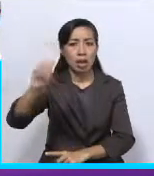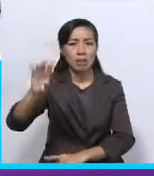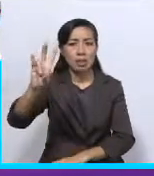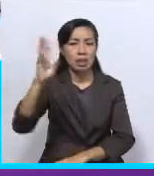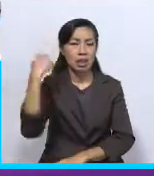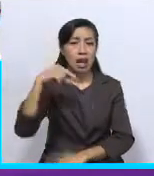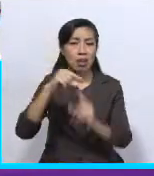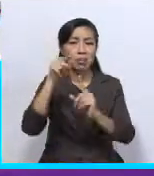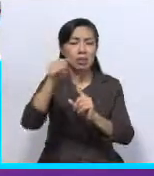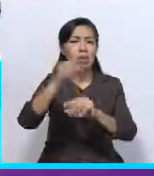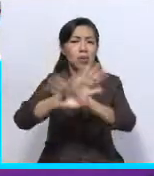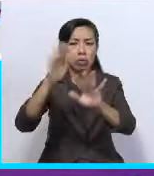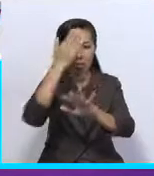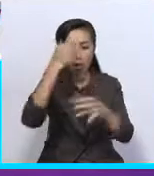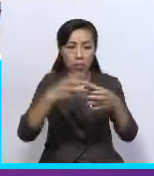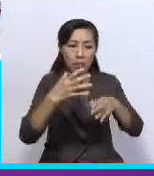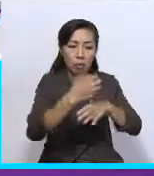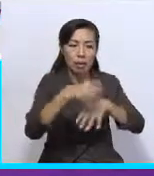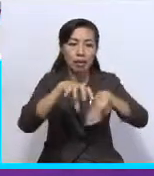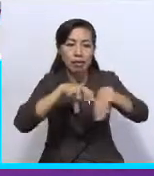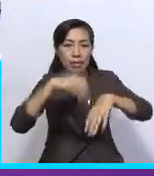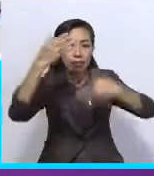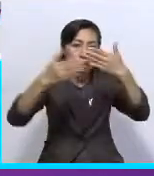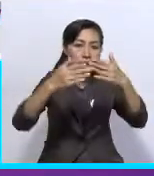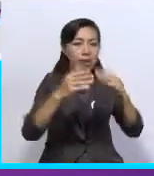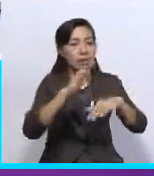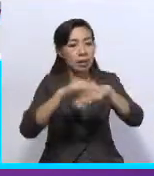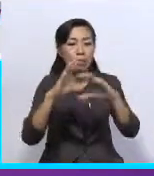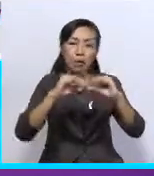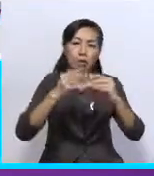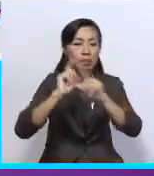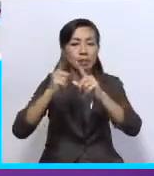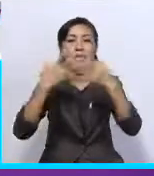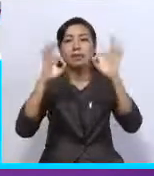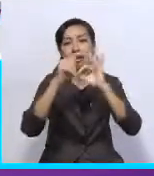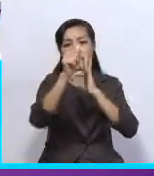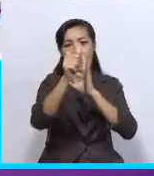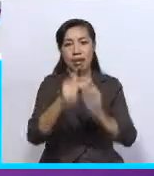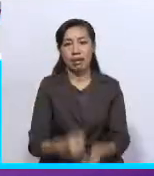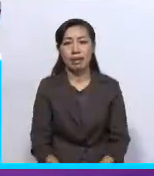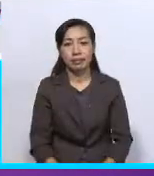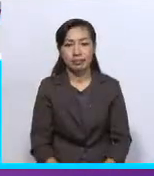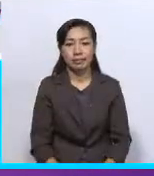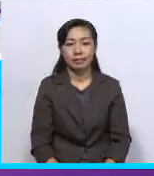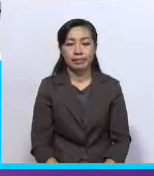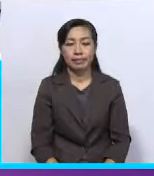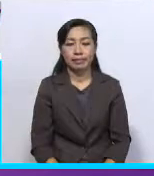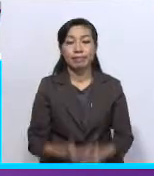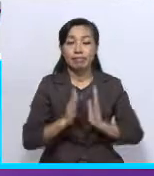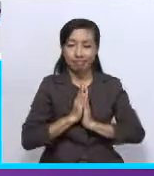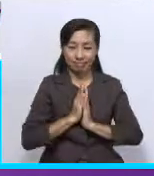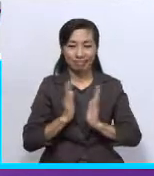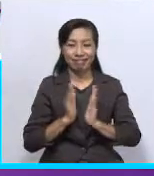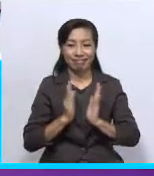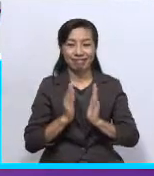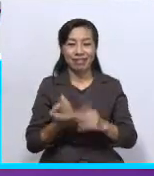57/2557ค่ะเพื่อให้พรรคการเมืองได้ดำเนินกิจกรรมทางการเมืองอย่างอิสระค่ะคุณสถานุคุณศิริลักษ์ค่ะ ค่ะขอบ